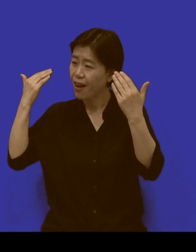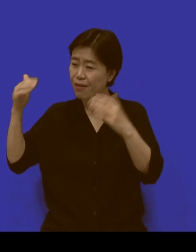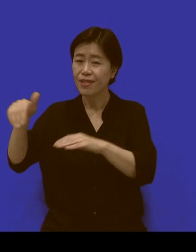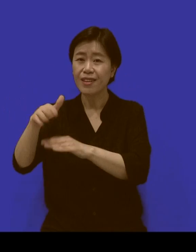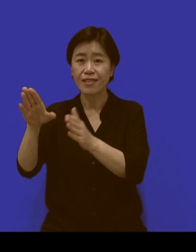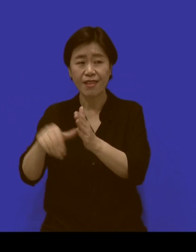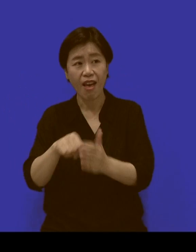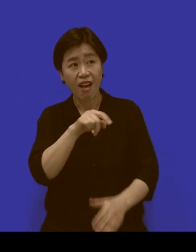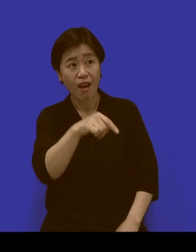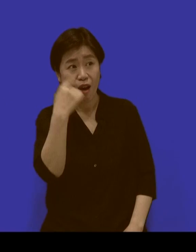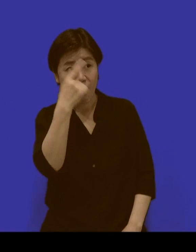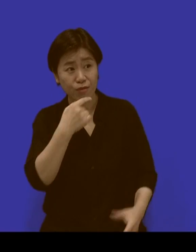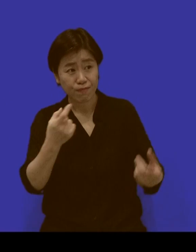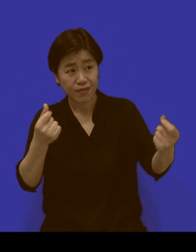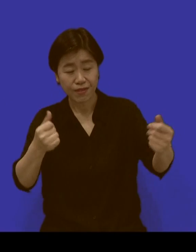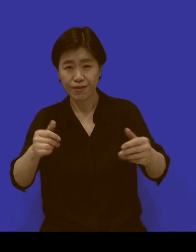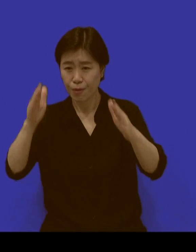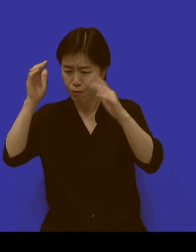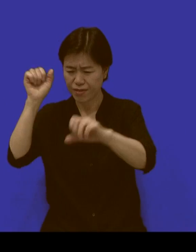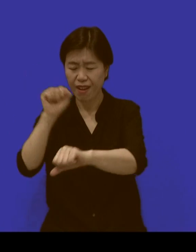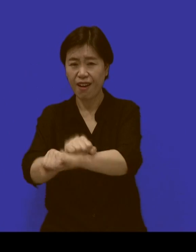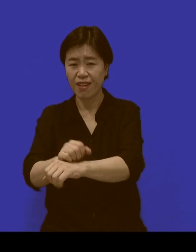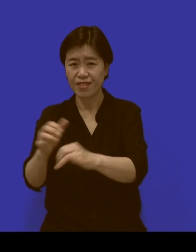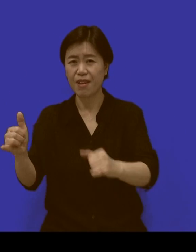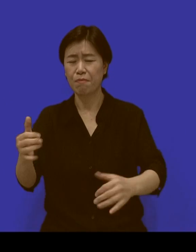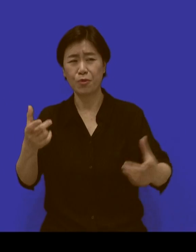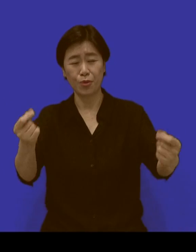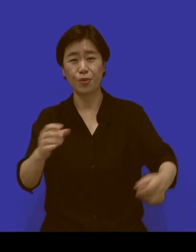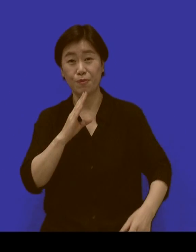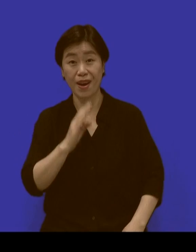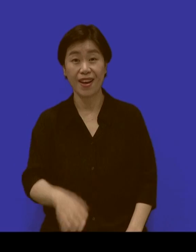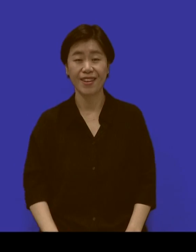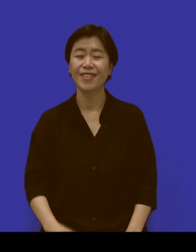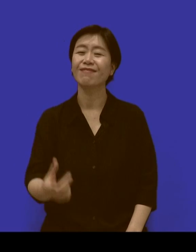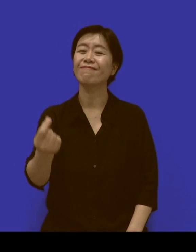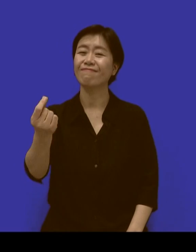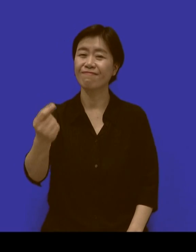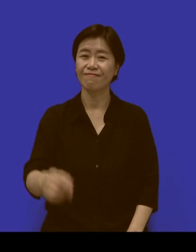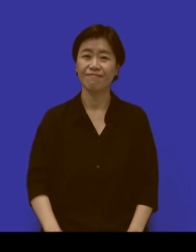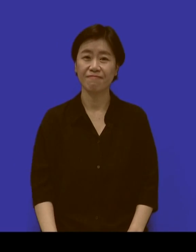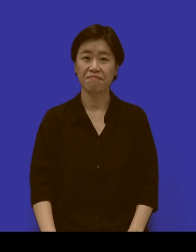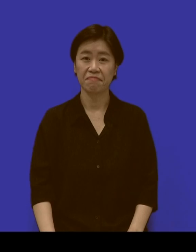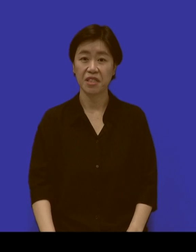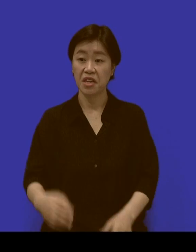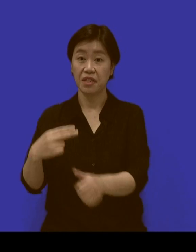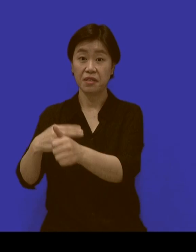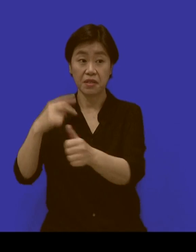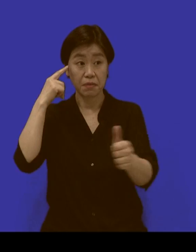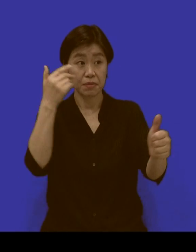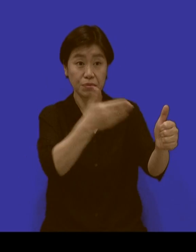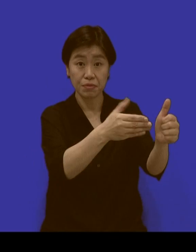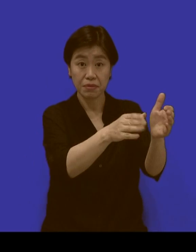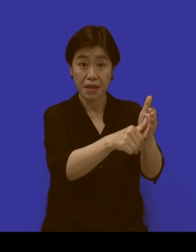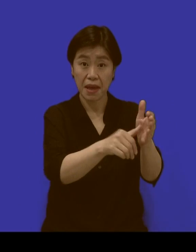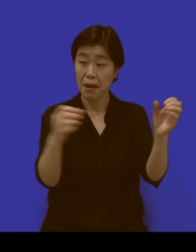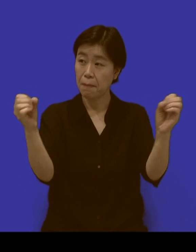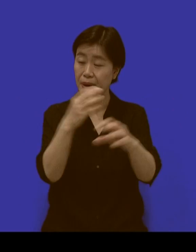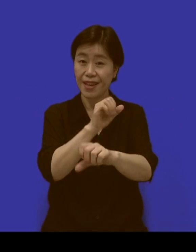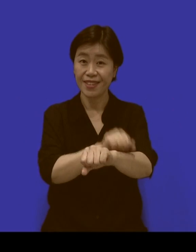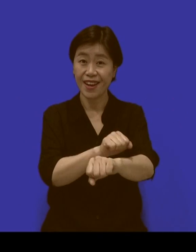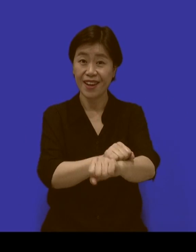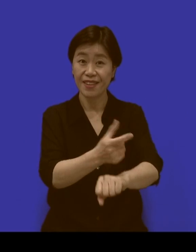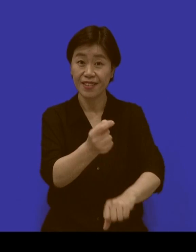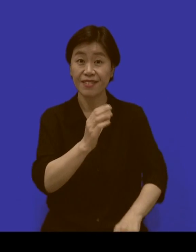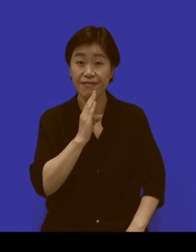있었어요. 이런 인상을 가진 공부 잘하는 애들이 다 어느 학교에나 있었어요. 그리고 이런 친구들은 질문하면 되게 답도 잘해주고. 그리고 되게 친절한. 근데 이렇게 친절하고